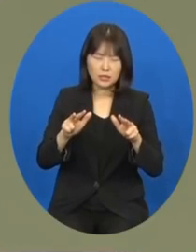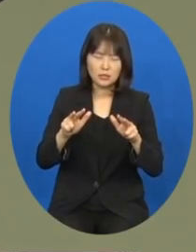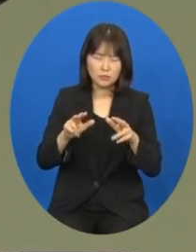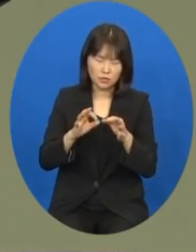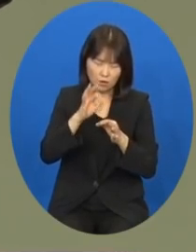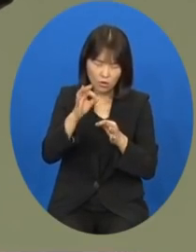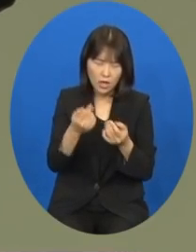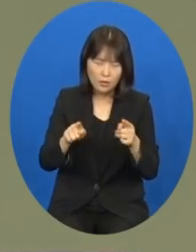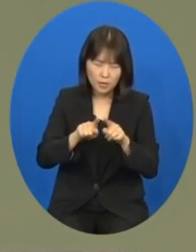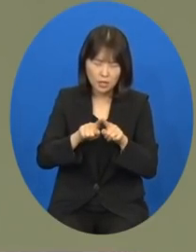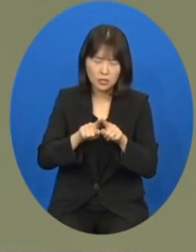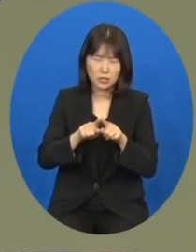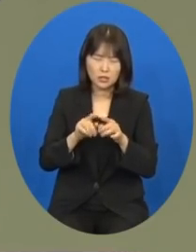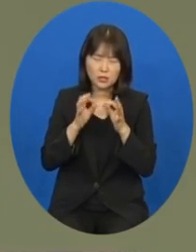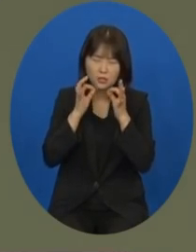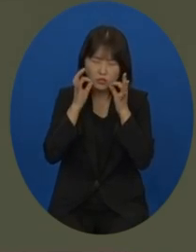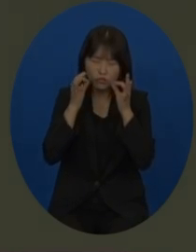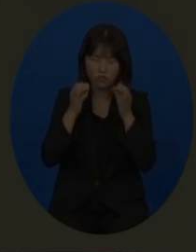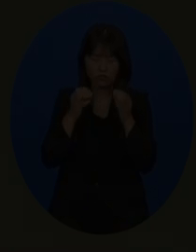추거나 없나이다 아멘